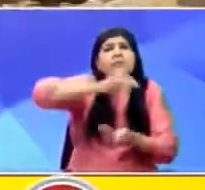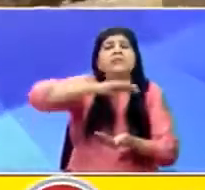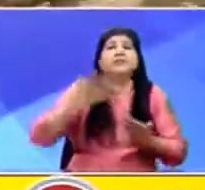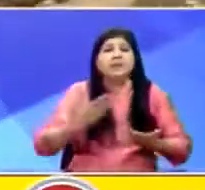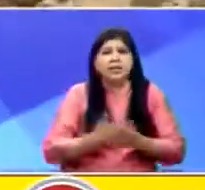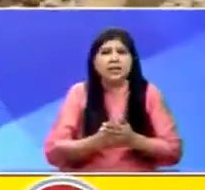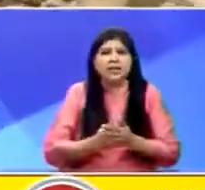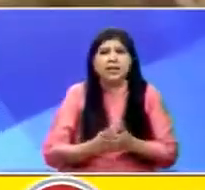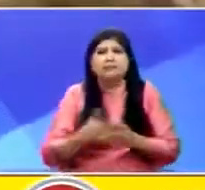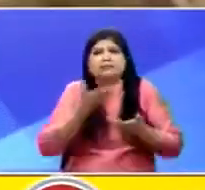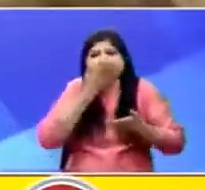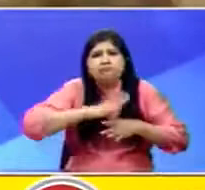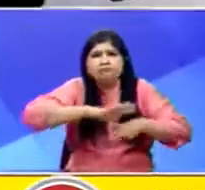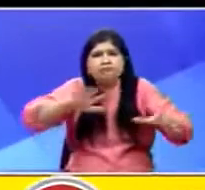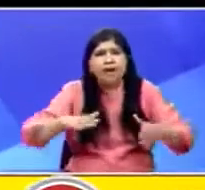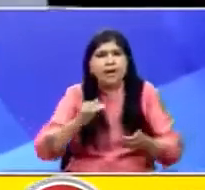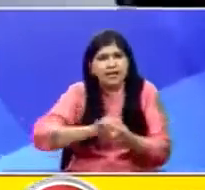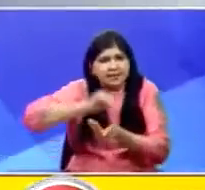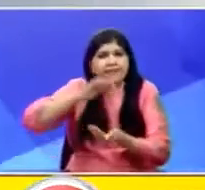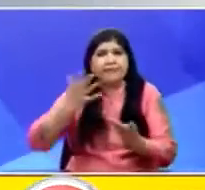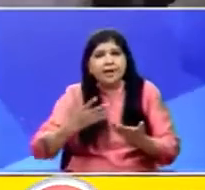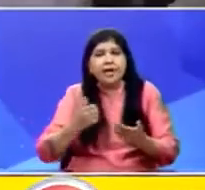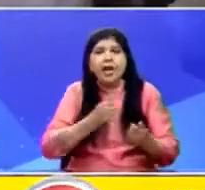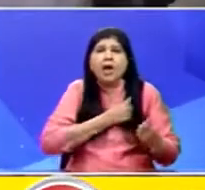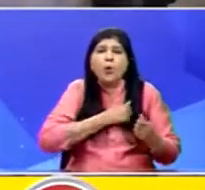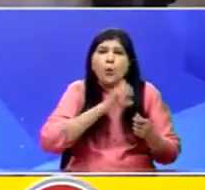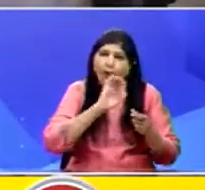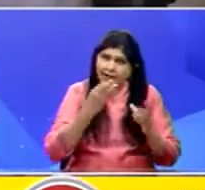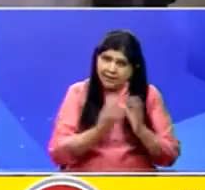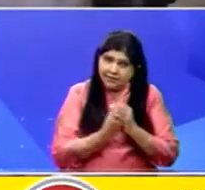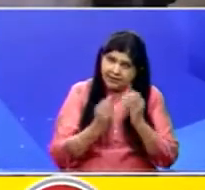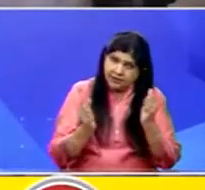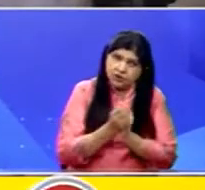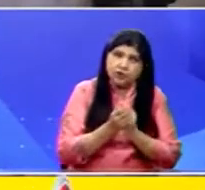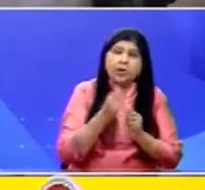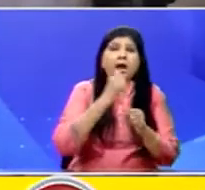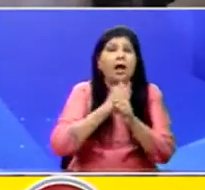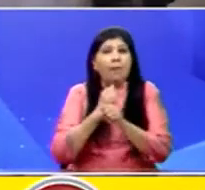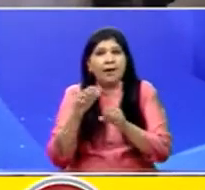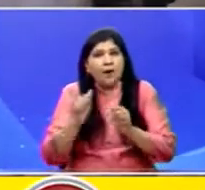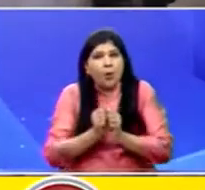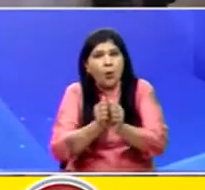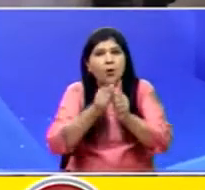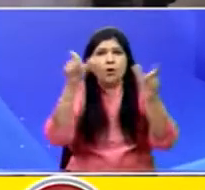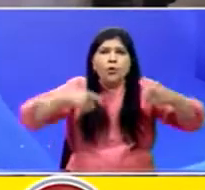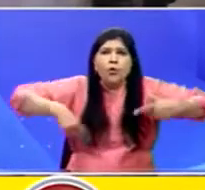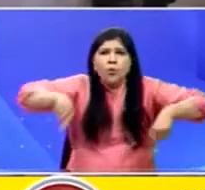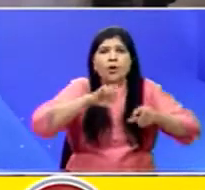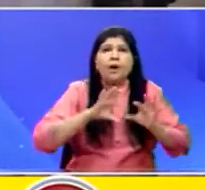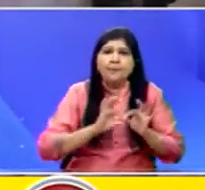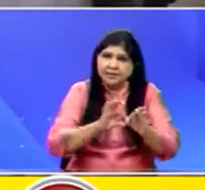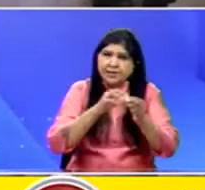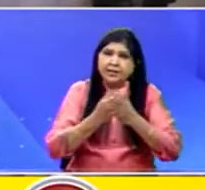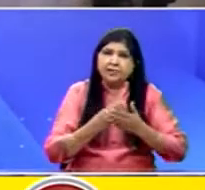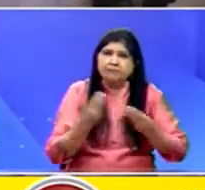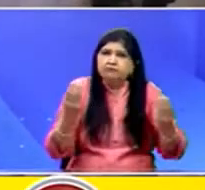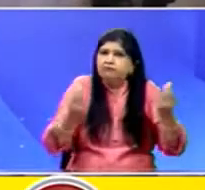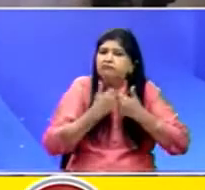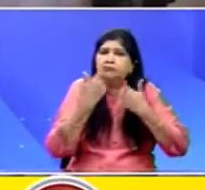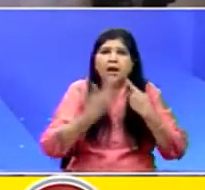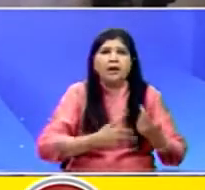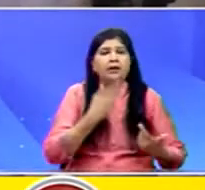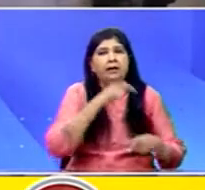प्रशासन जुटा, स्वयंसेवी संस्थाएं जुटी और स्थानीय लोग जुटे। देखते ही